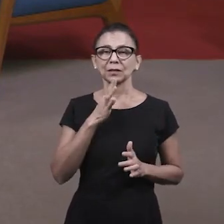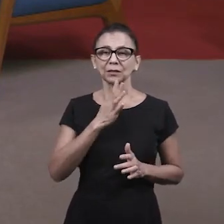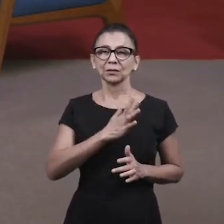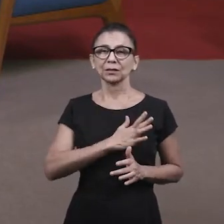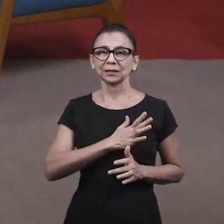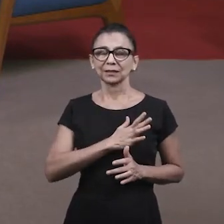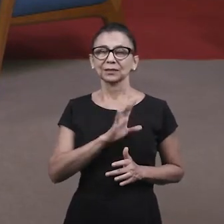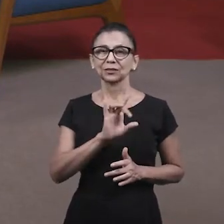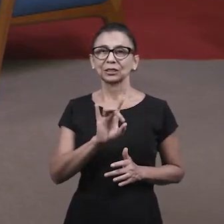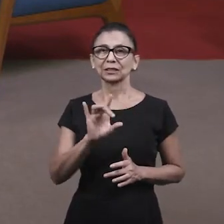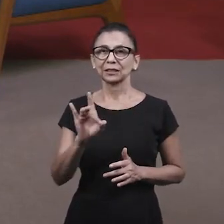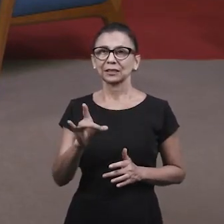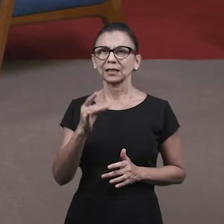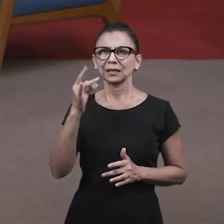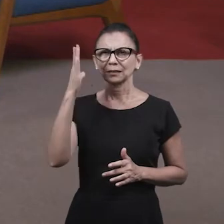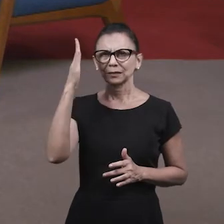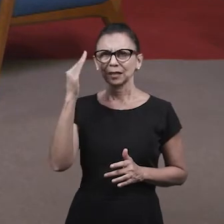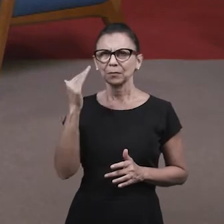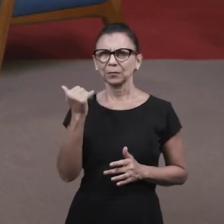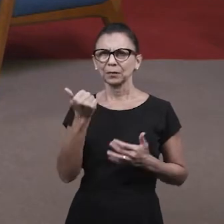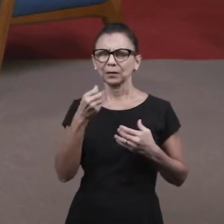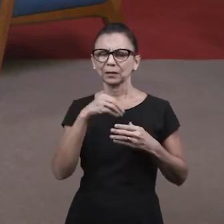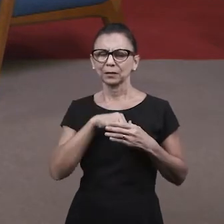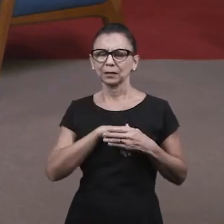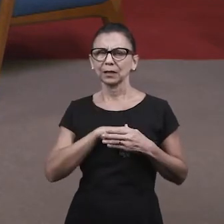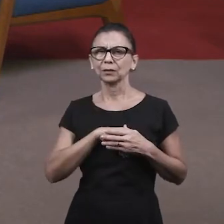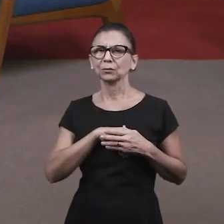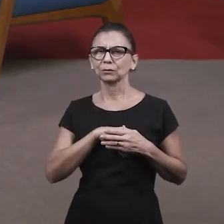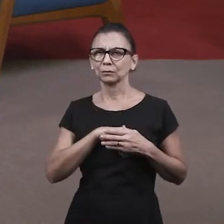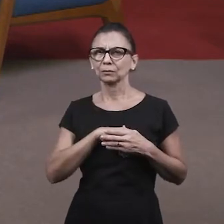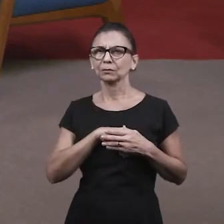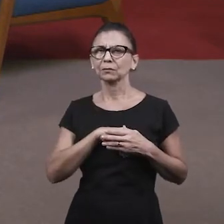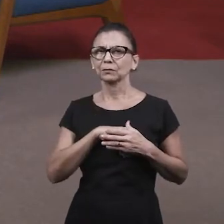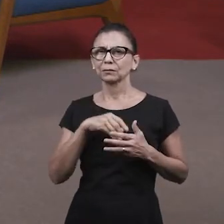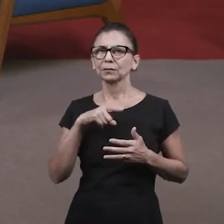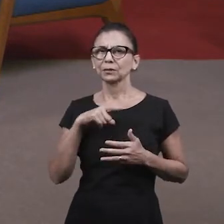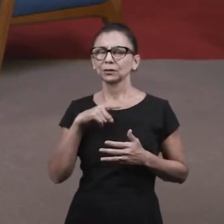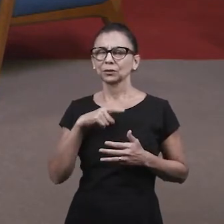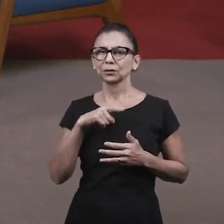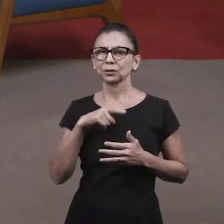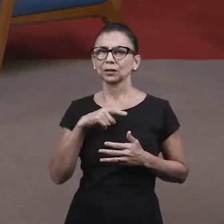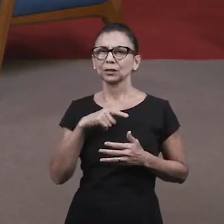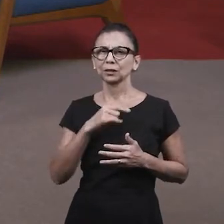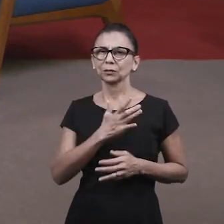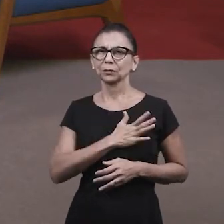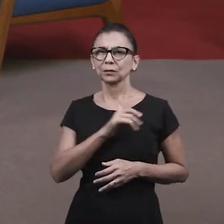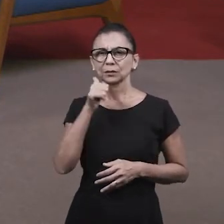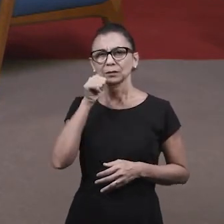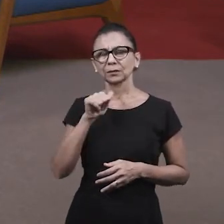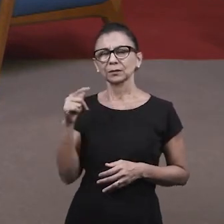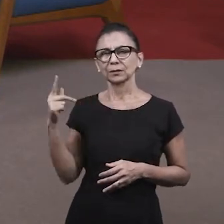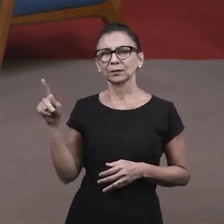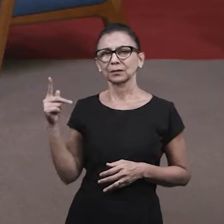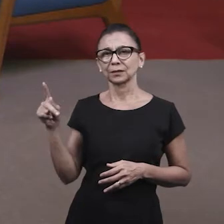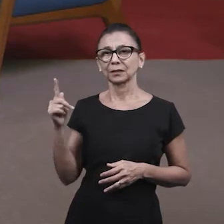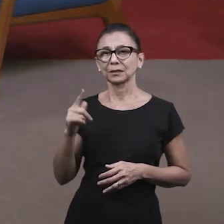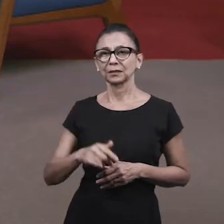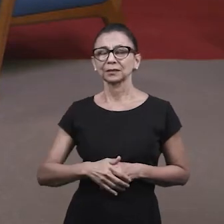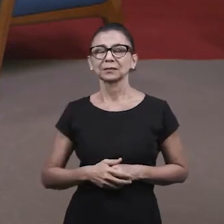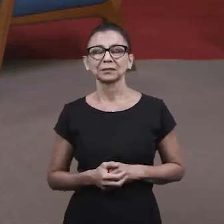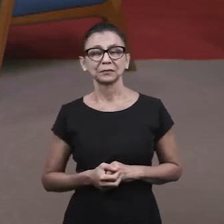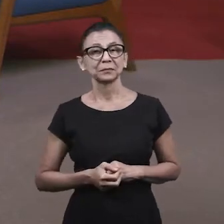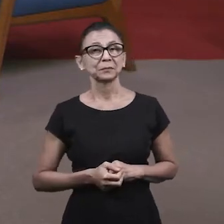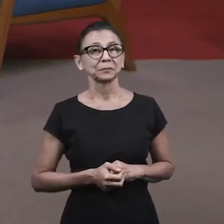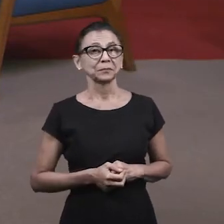il appelle par le nom, par son nom, elle touche le mystère là, à ce moment-là. Parce que le Seigneur s'est révélé, n'est-ce